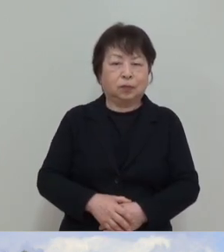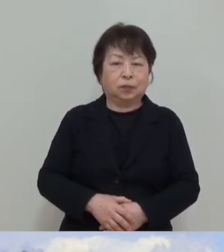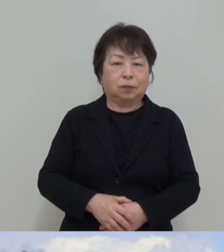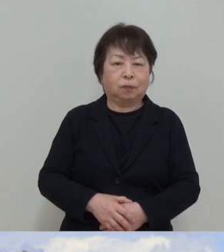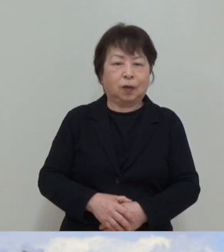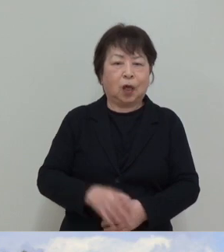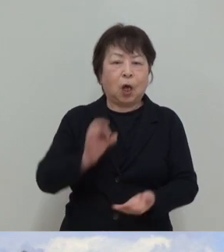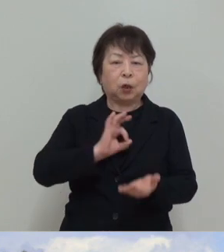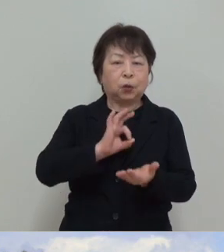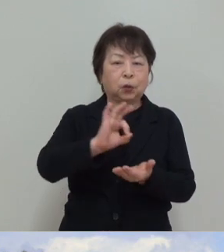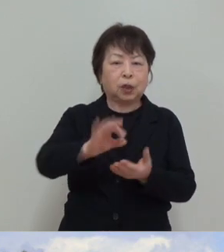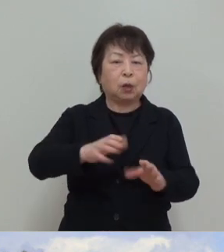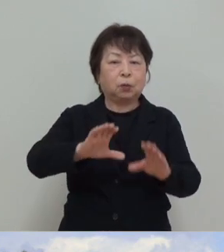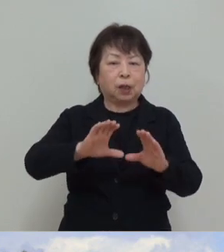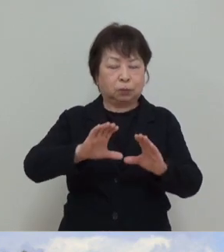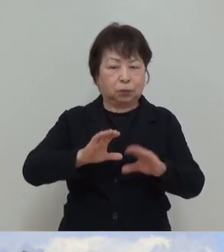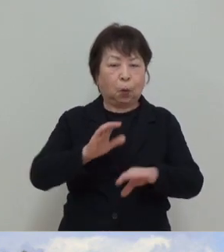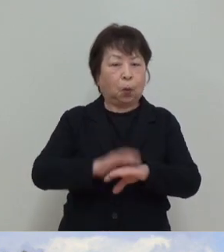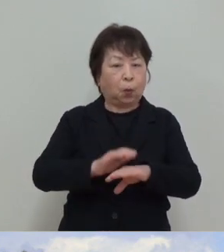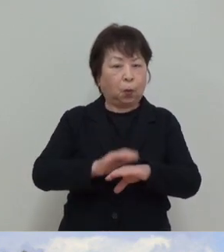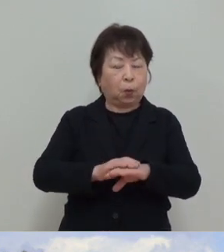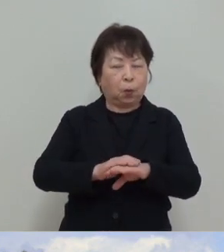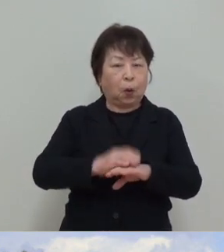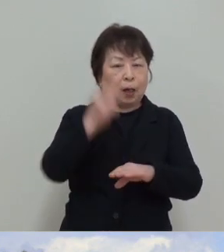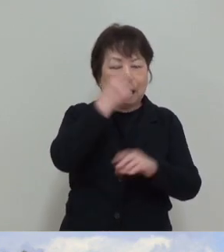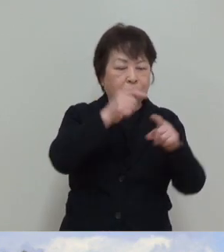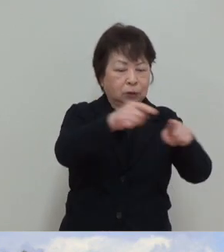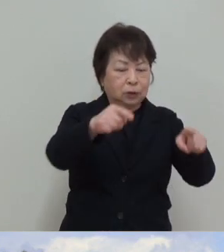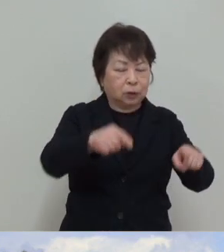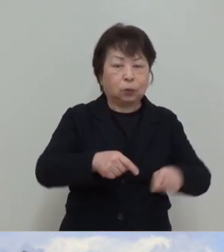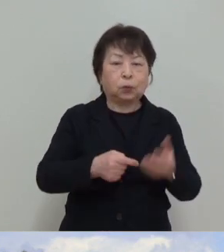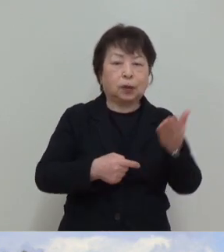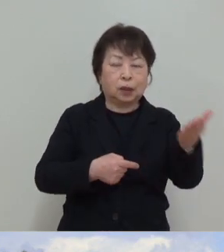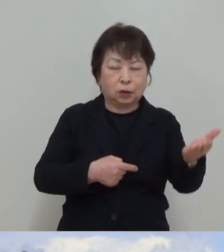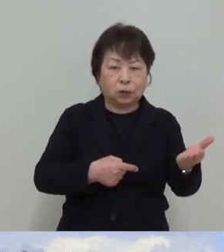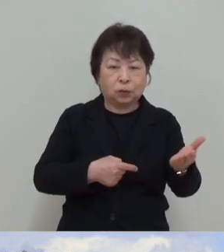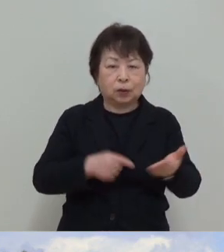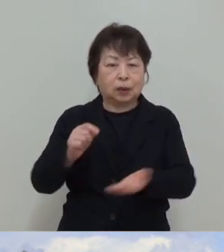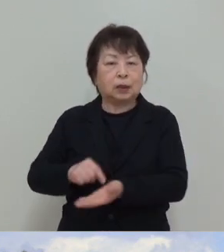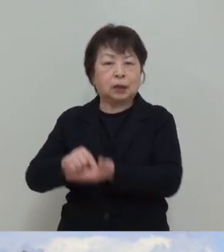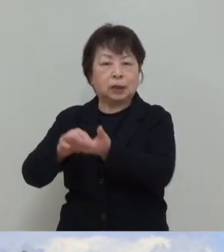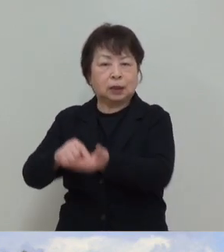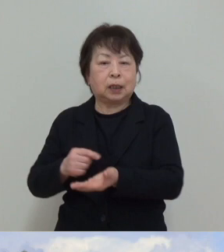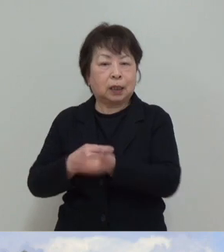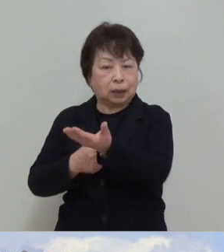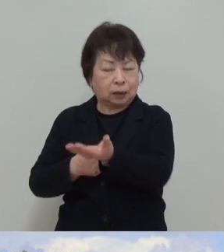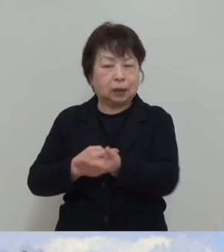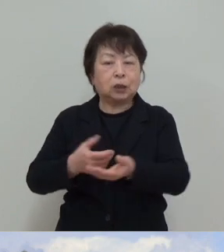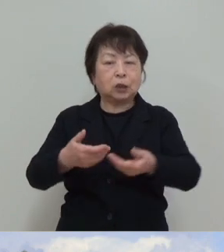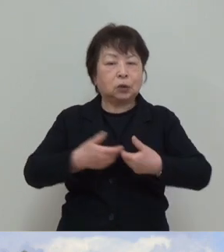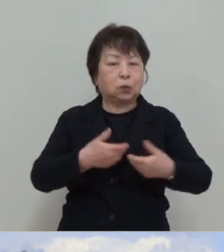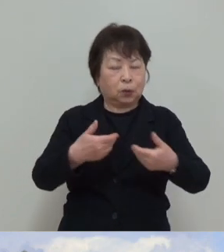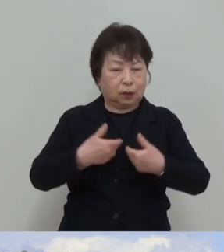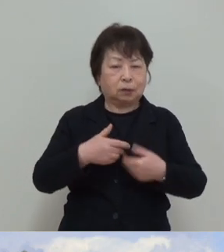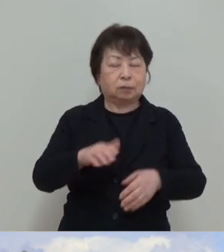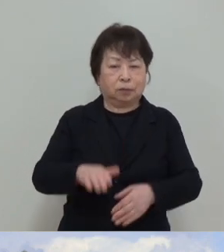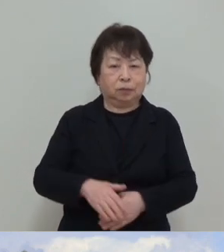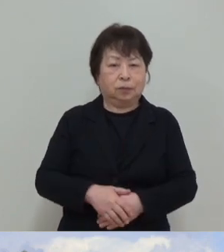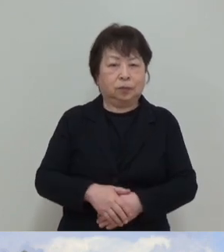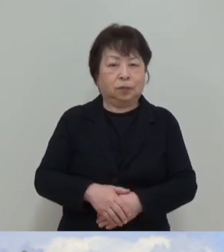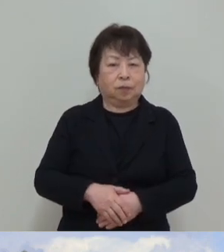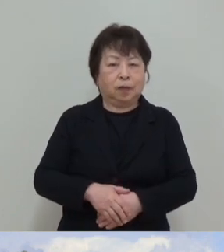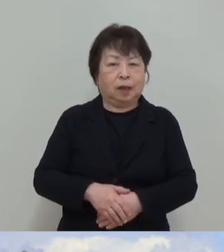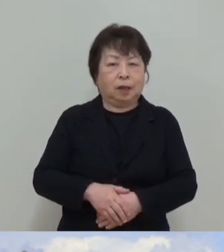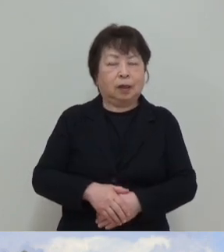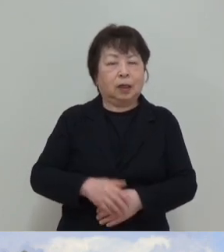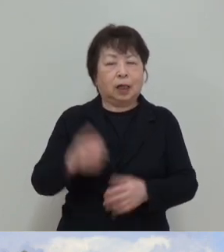給付金を受けるには確認書の提出や申請が必要です。回覧